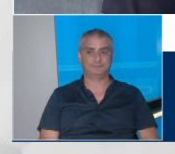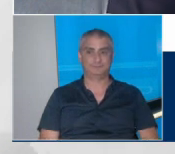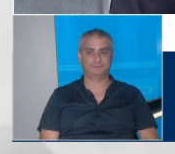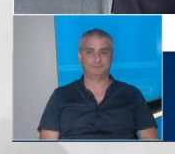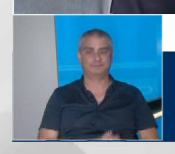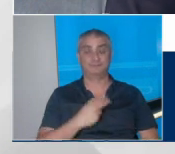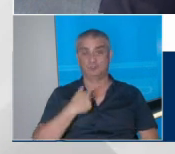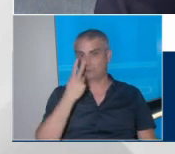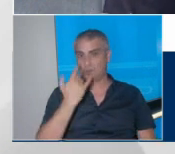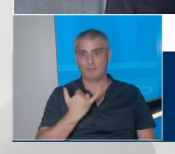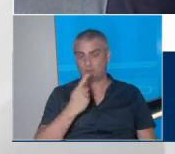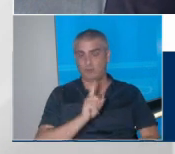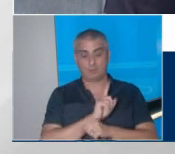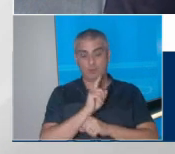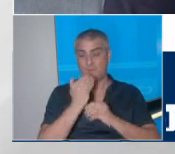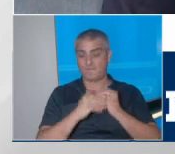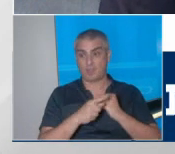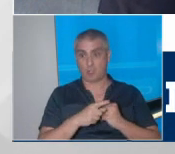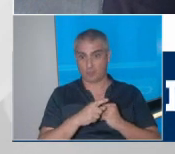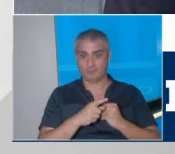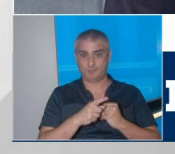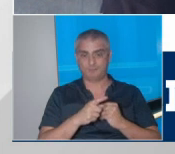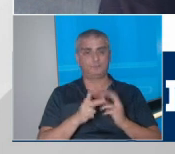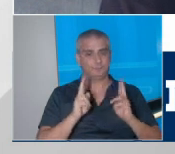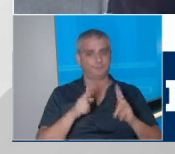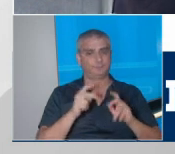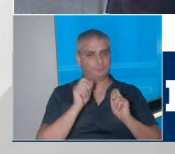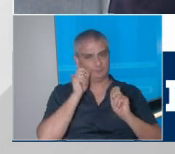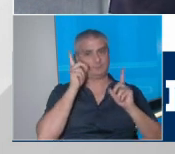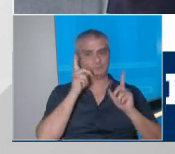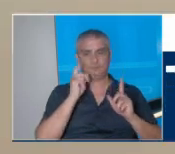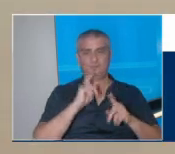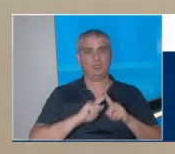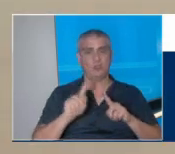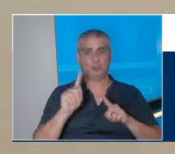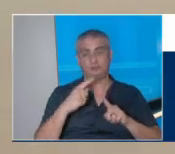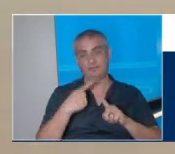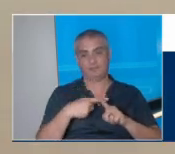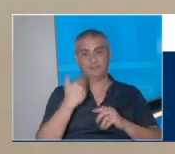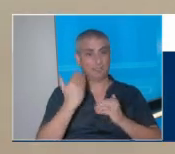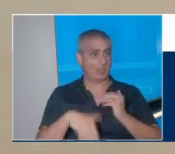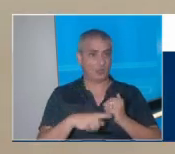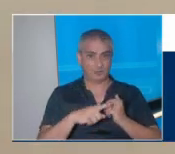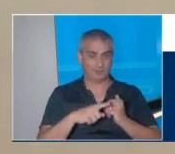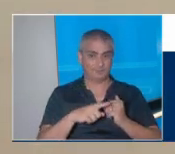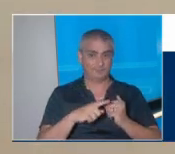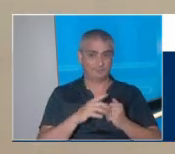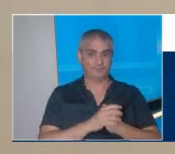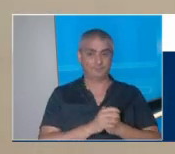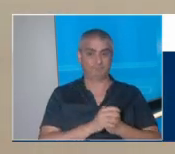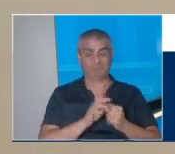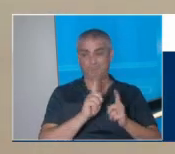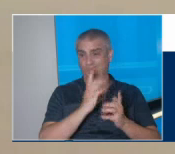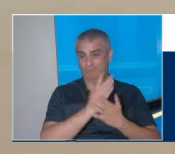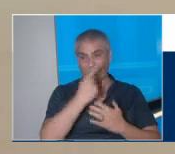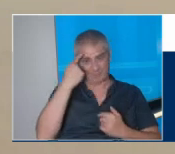אנחנו רואים עכשיו בתקופה האחרונה שיש התעוררות בחודש וחצי האחרונים. כפי